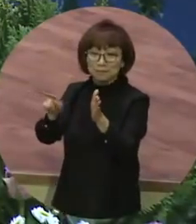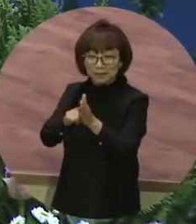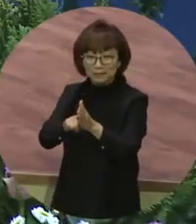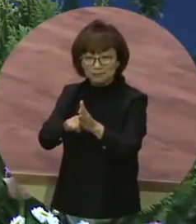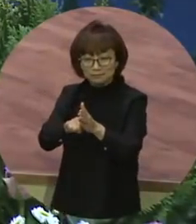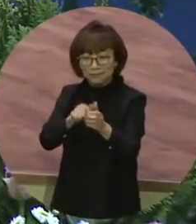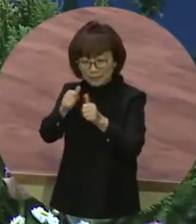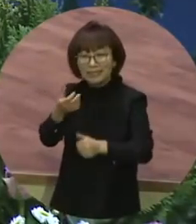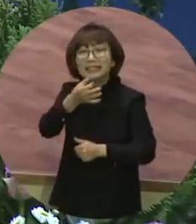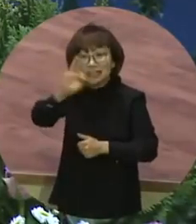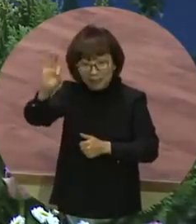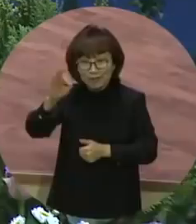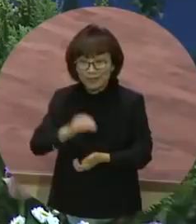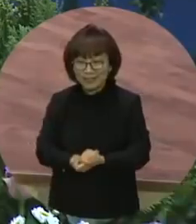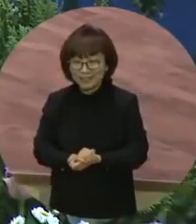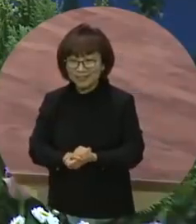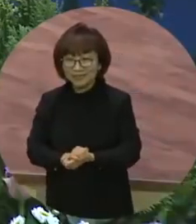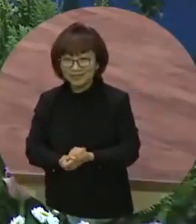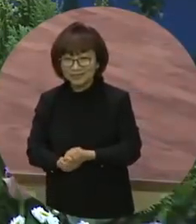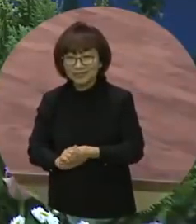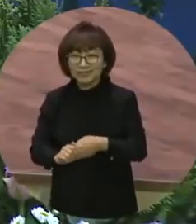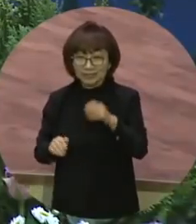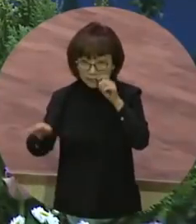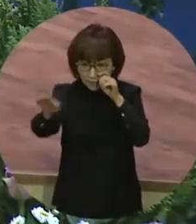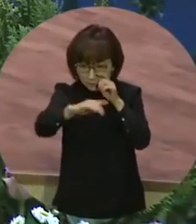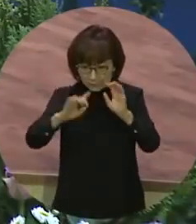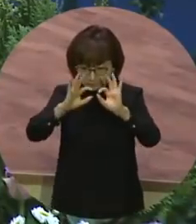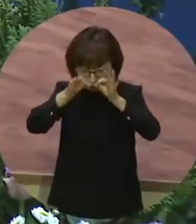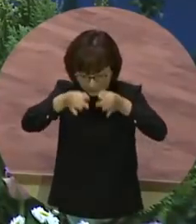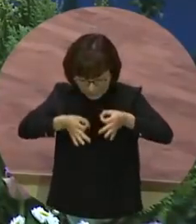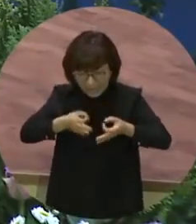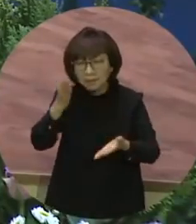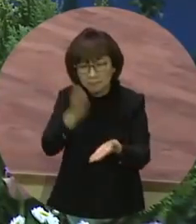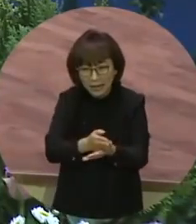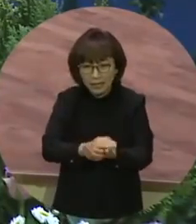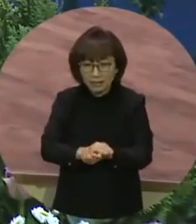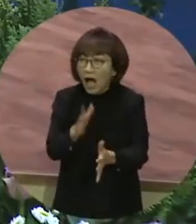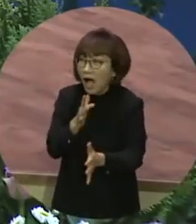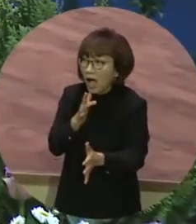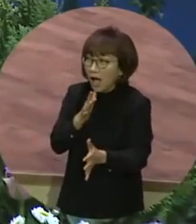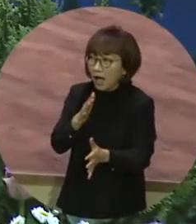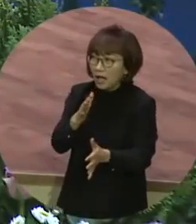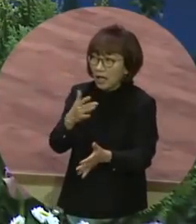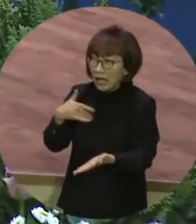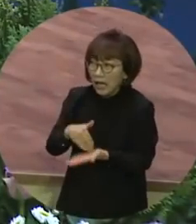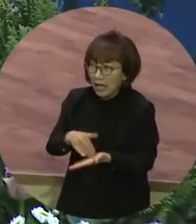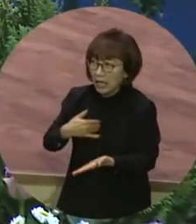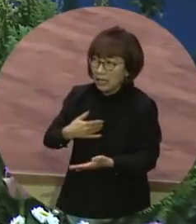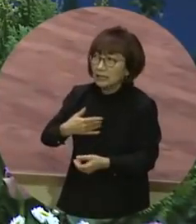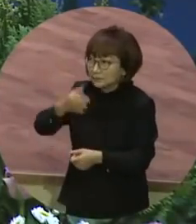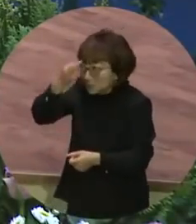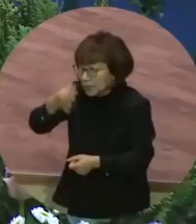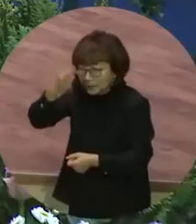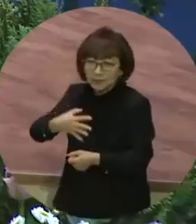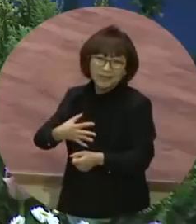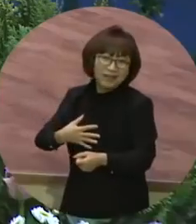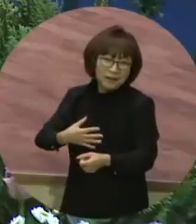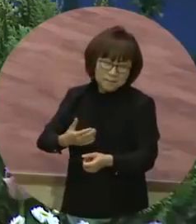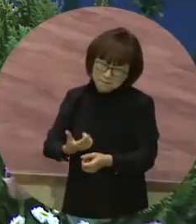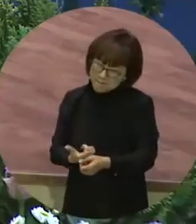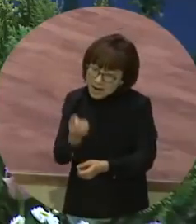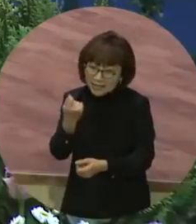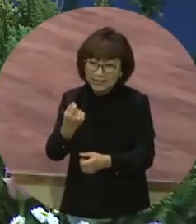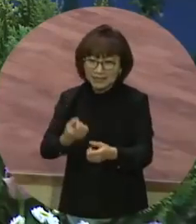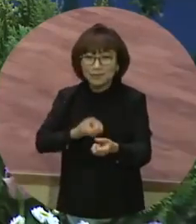믿음 생활에 유익해요. 빨리 돌아서야 돼요. 자존심이 상해도 돌아서야 돼. 빨리 상해. 하나님이 그것을 아브라함이